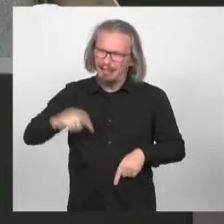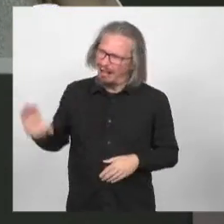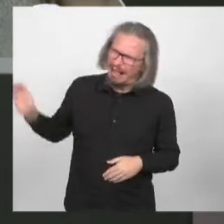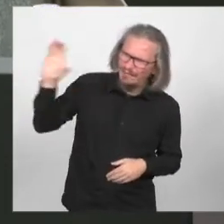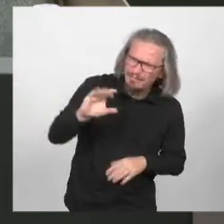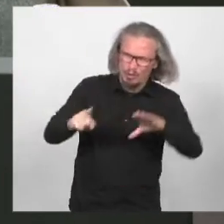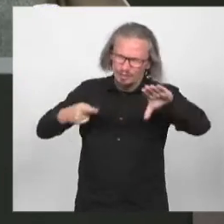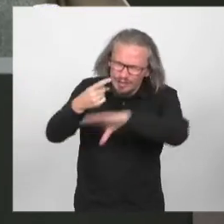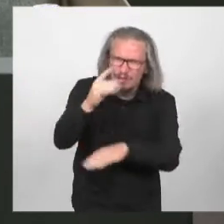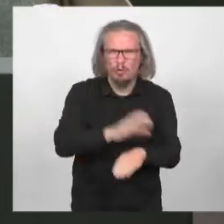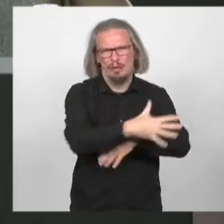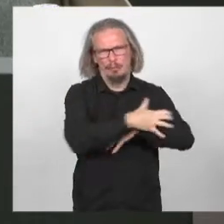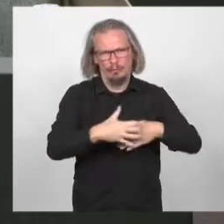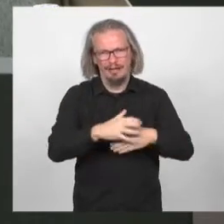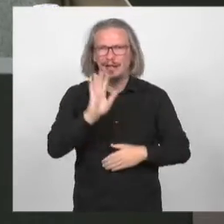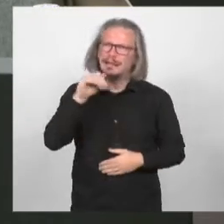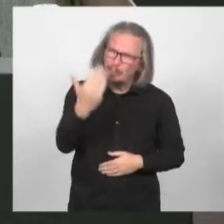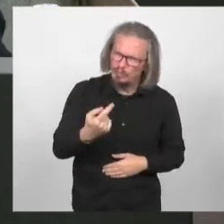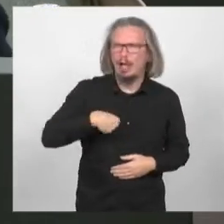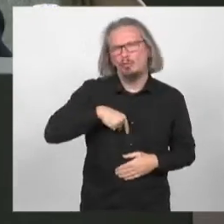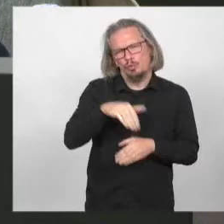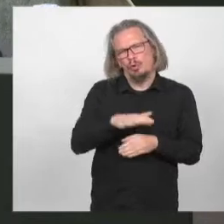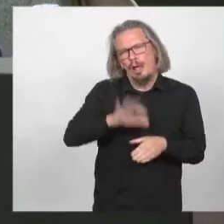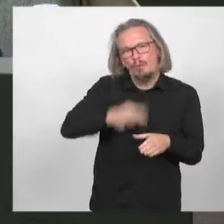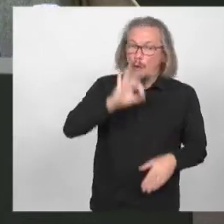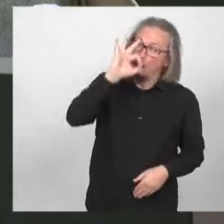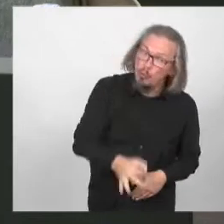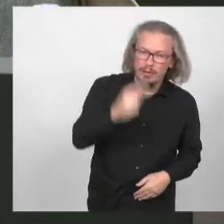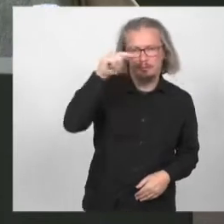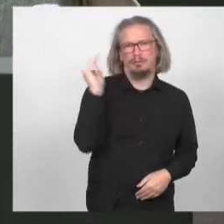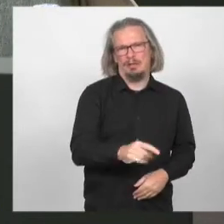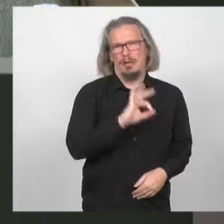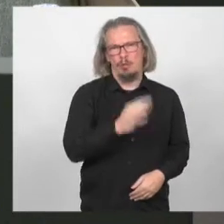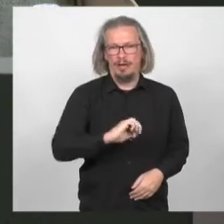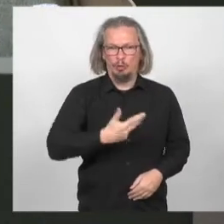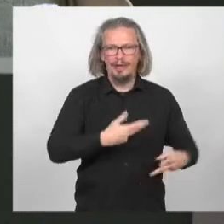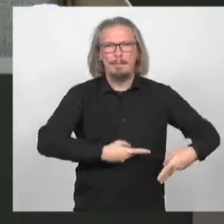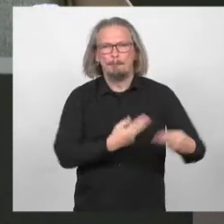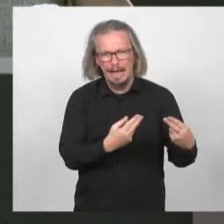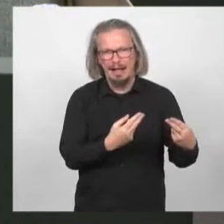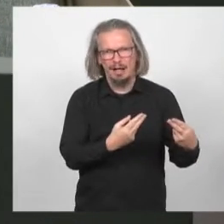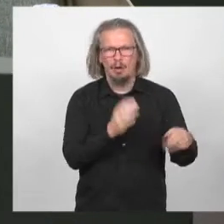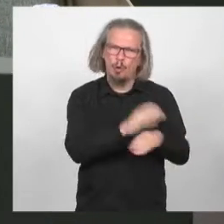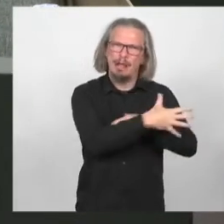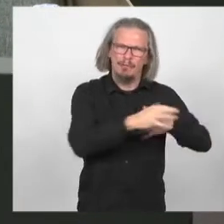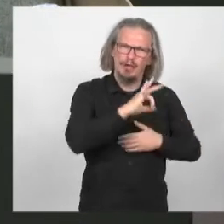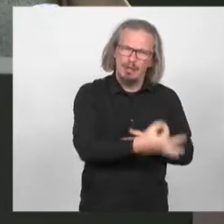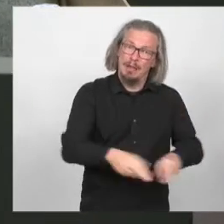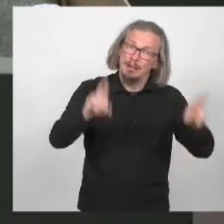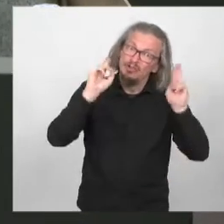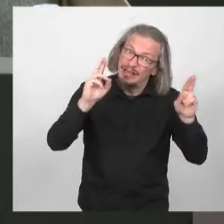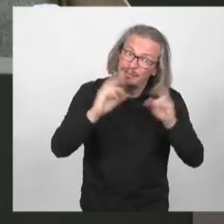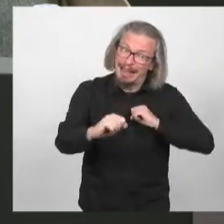la pauvreté. Nous voterons donc, comme je vous le disais en introduction, pour ce 3e volet du plan de lutte contre la pauvreté et nous espérons que